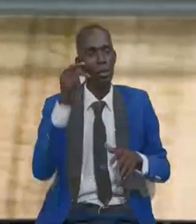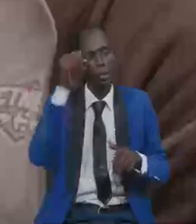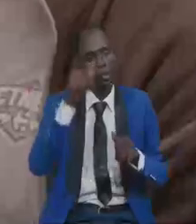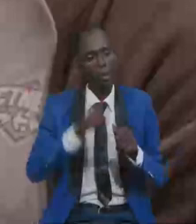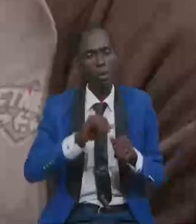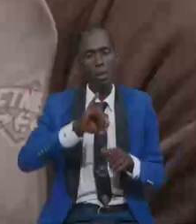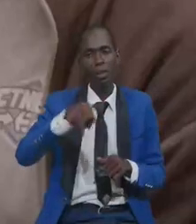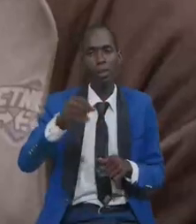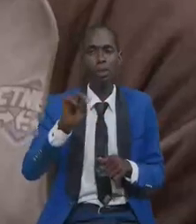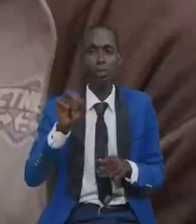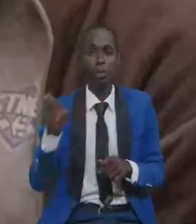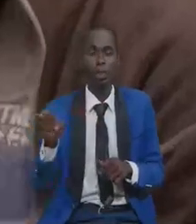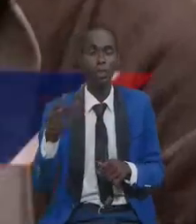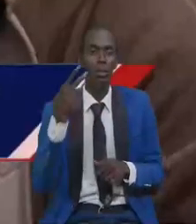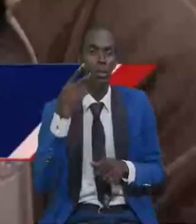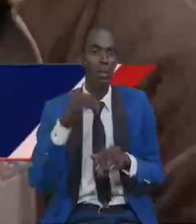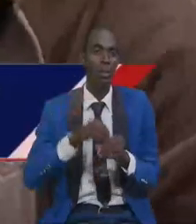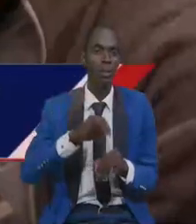3, verset 4.